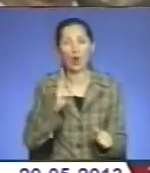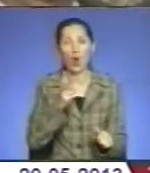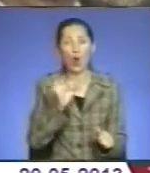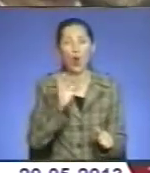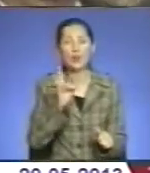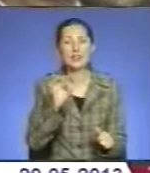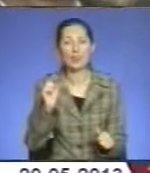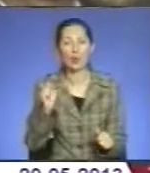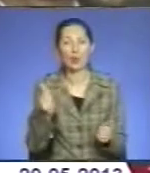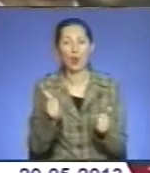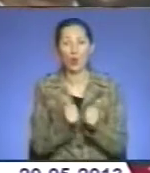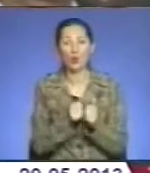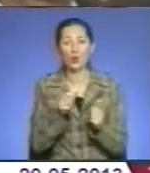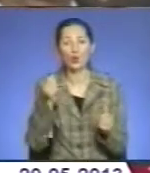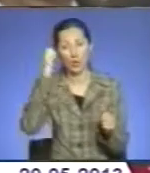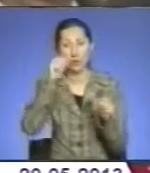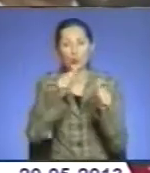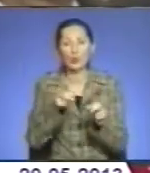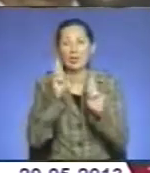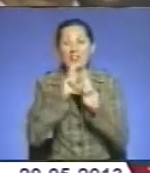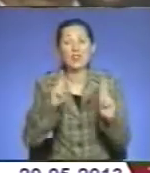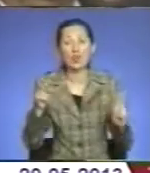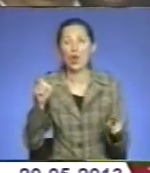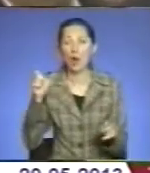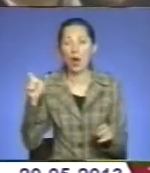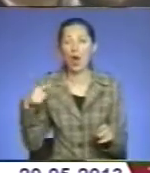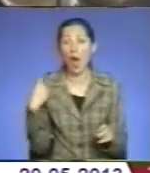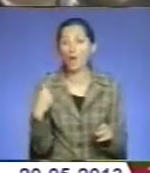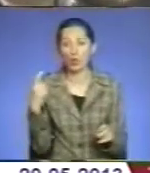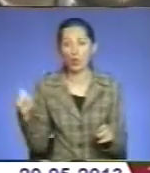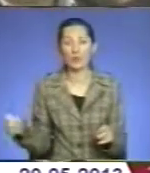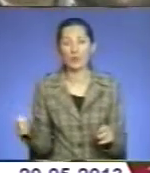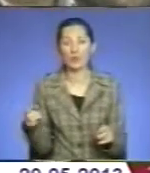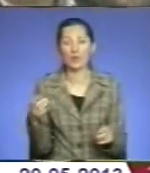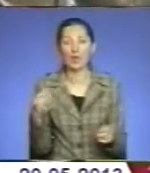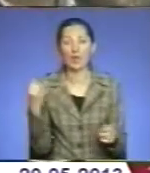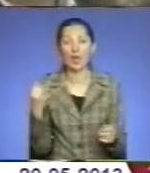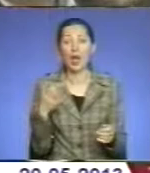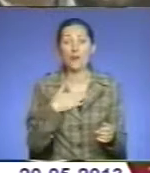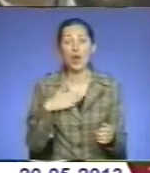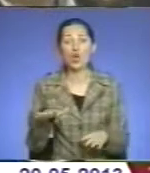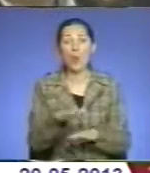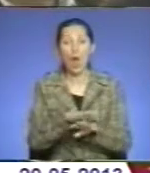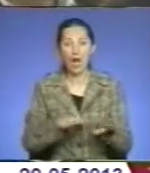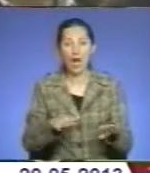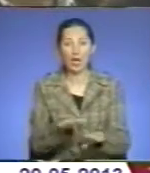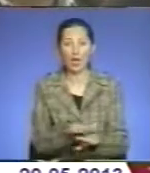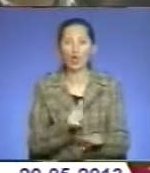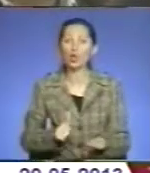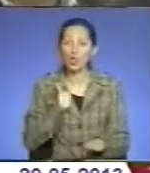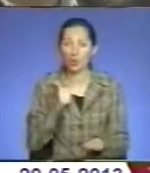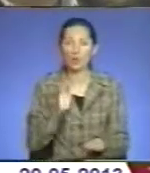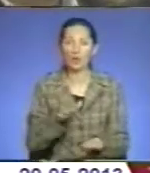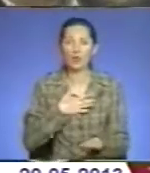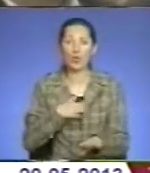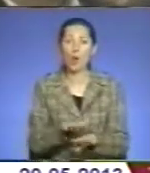Гордимося, що в нашому краї довгий час жив і працював